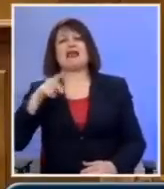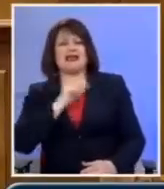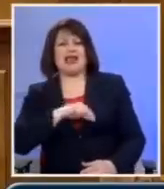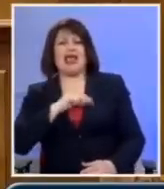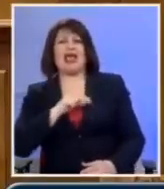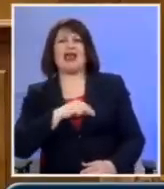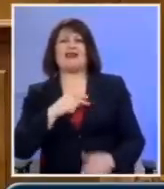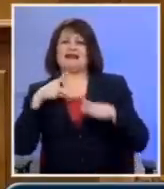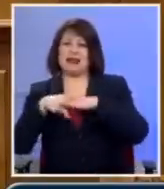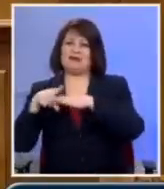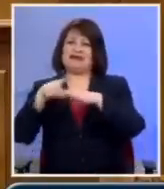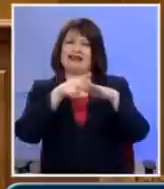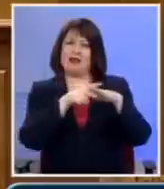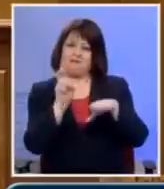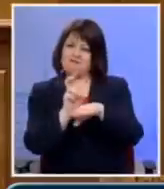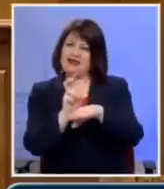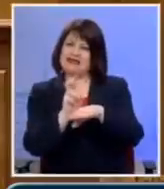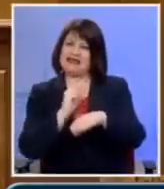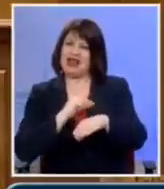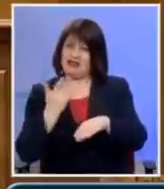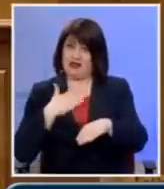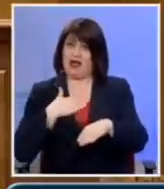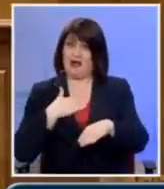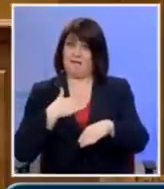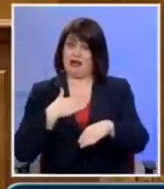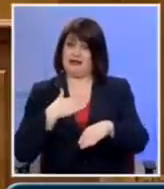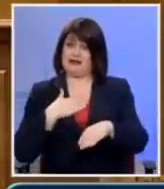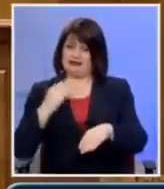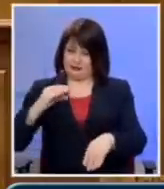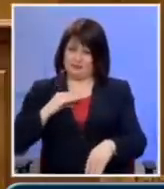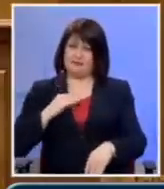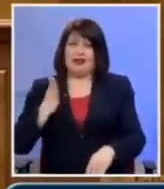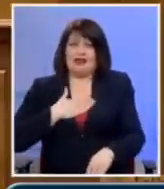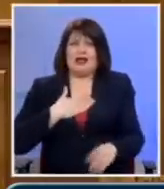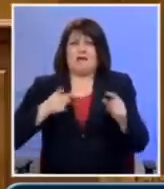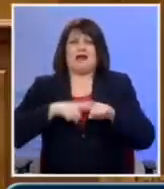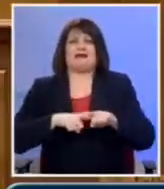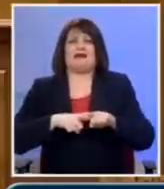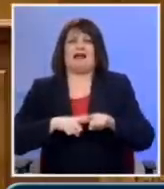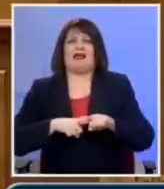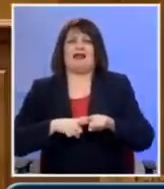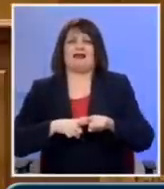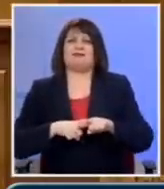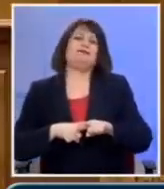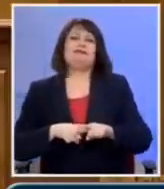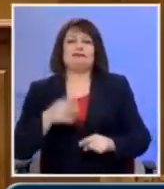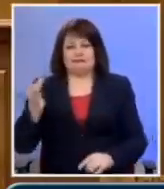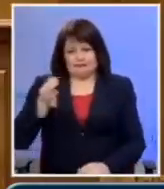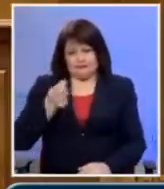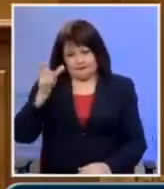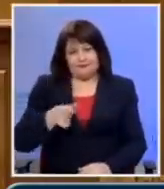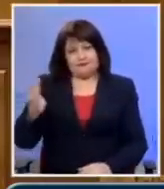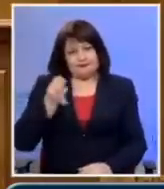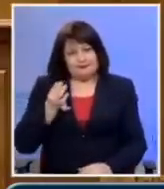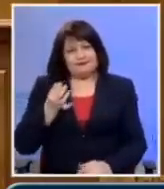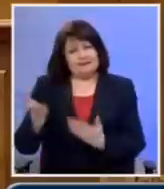των άλλων τραπεζών που ανήκουν σε εμάς. Αυτά που ανήκουν στην Ελλάδα. Και μας λέτε ότι αυτά